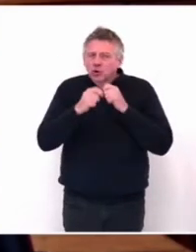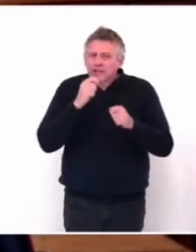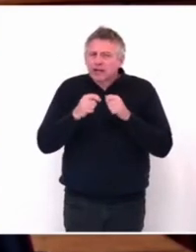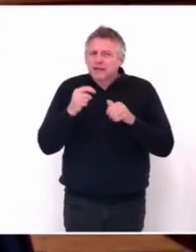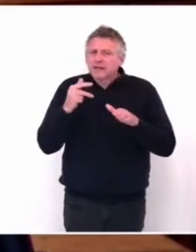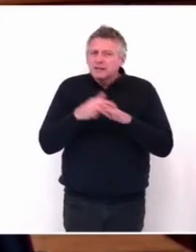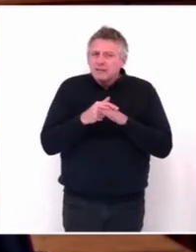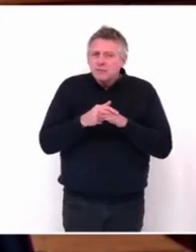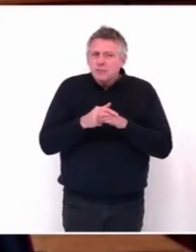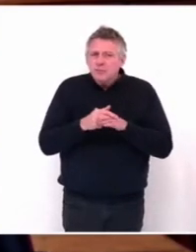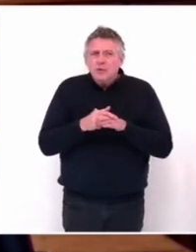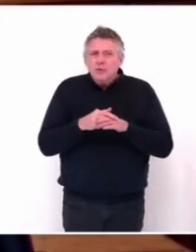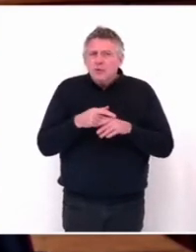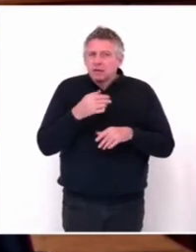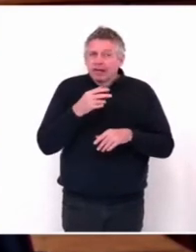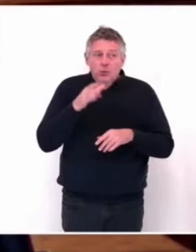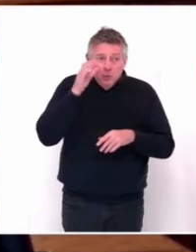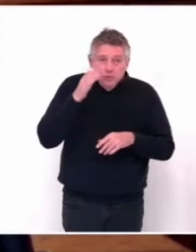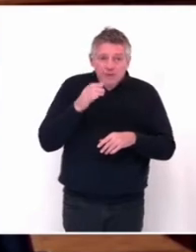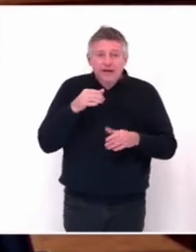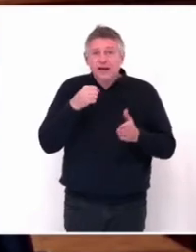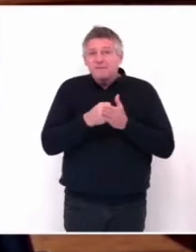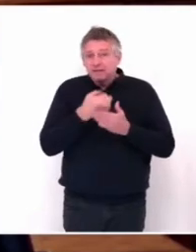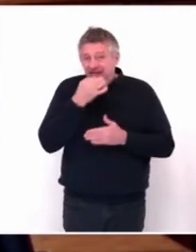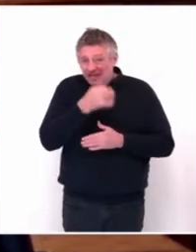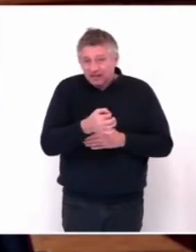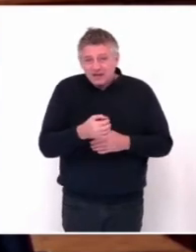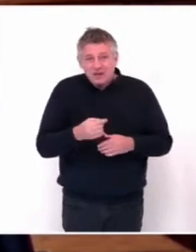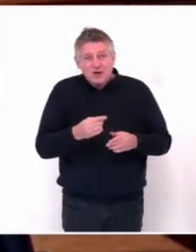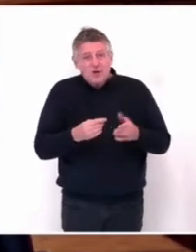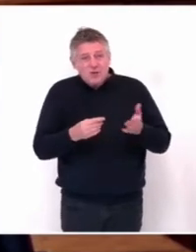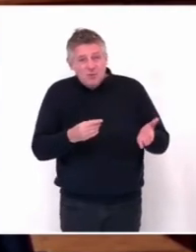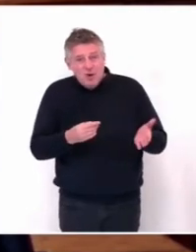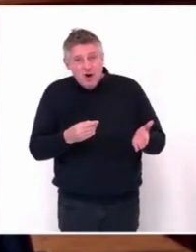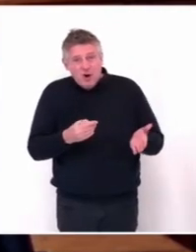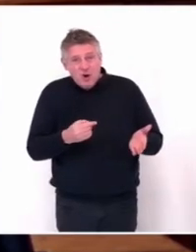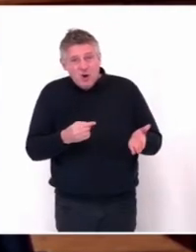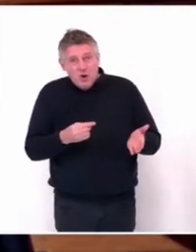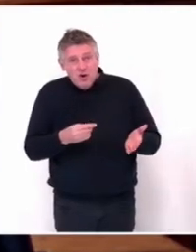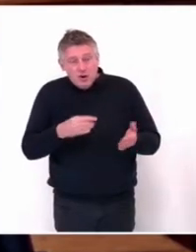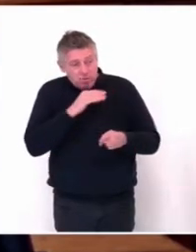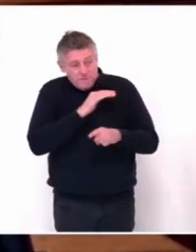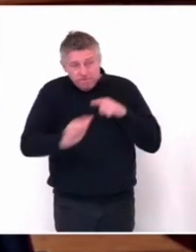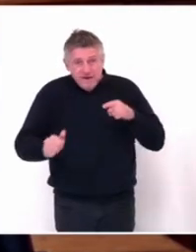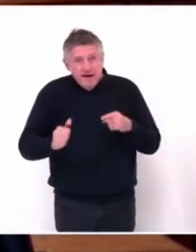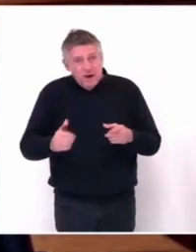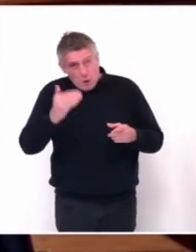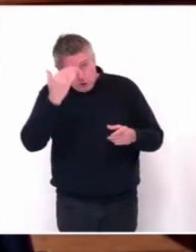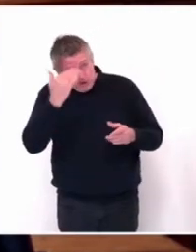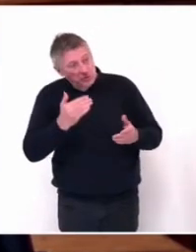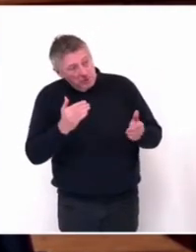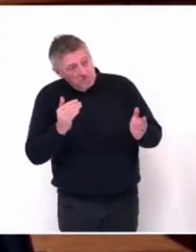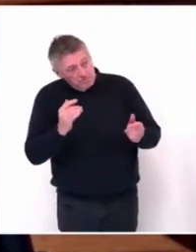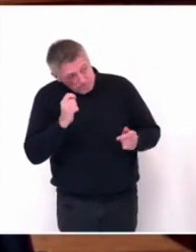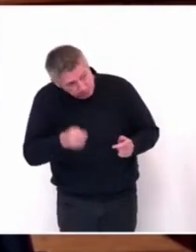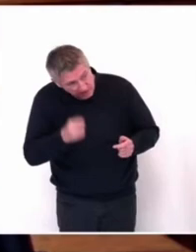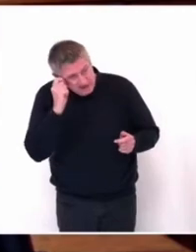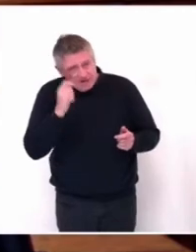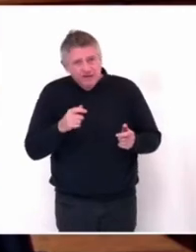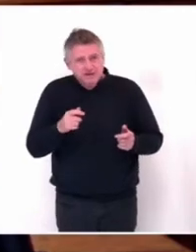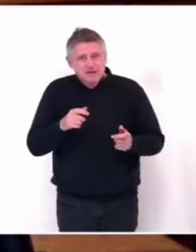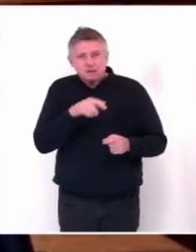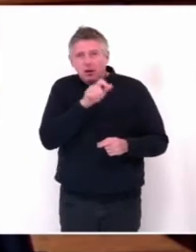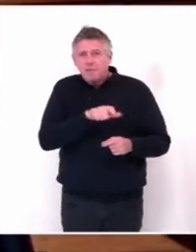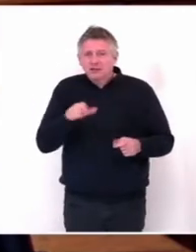la fin de ce que j'ai dit à quel point j'étais reconnaissante de tout ce qui se fait, et j'ai fini par dire aussi que c'était des gens qui s'engageaient